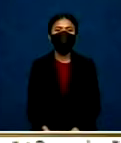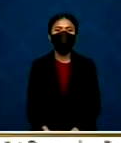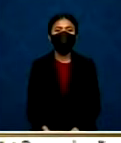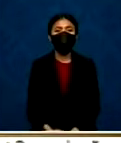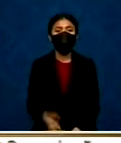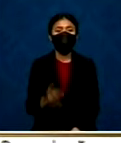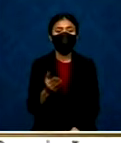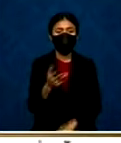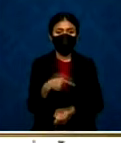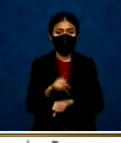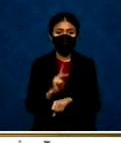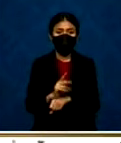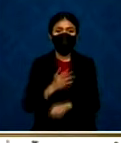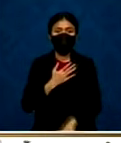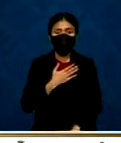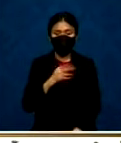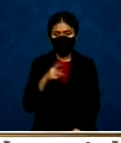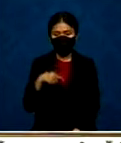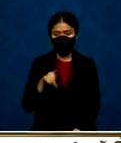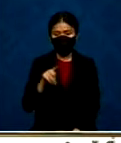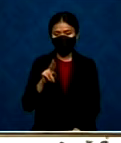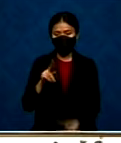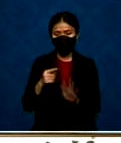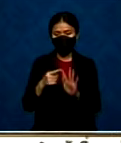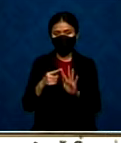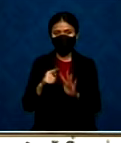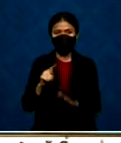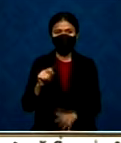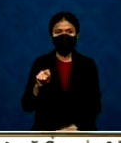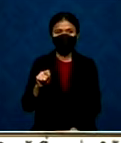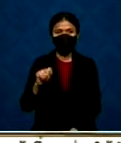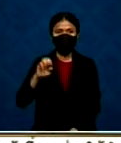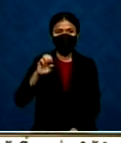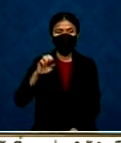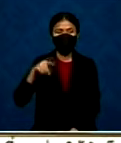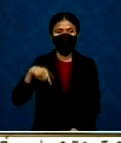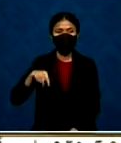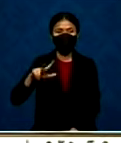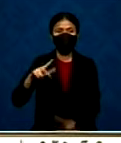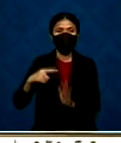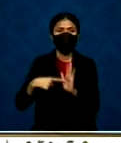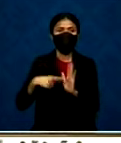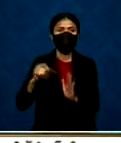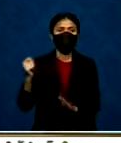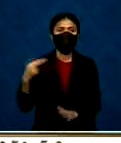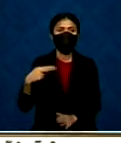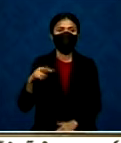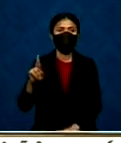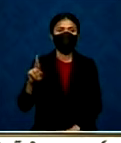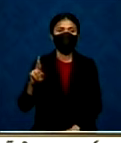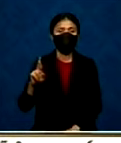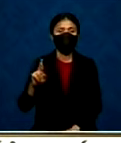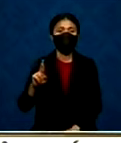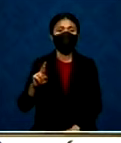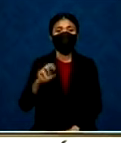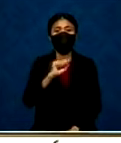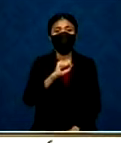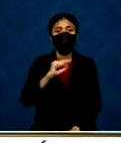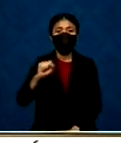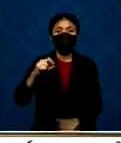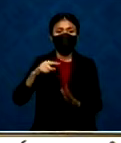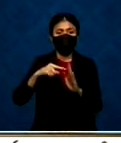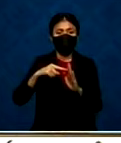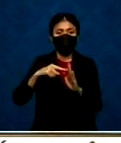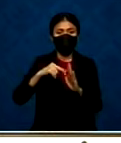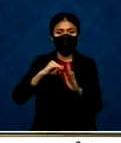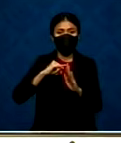เรียนท่านประธานสภาที่เคารพครับผมปฏิพัฒน์สันติพาดาผู้แทนราษฎรจากจังหวัดพิษณุโลกเขต1พรรคก้าวไกลครับท่านประธานครับจังหวัดพิษณุโ